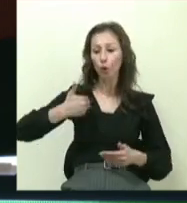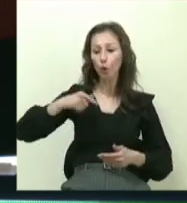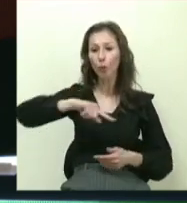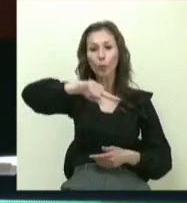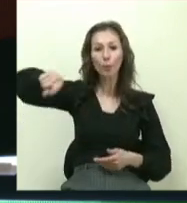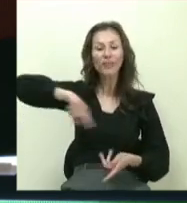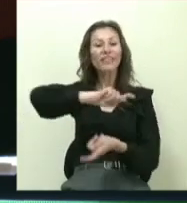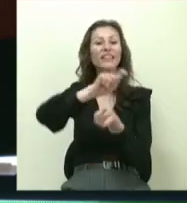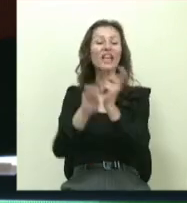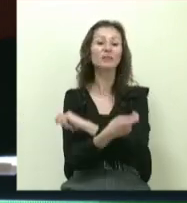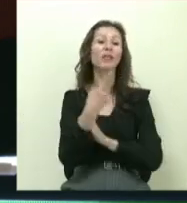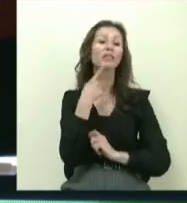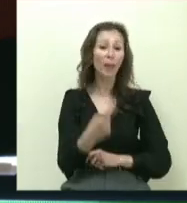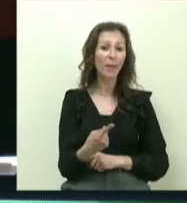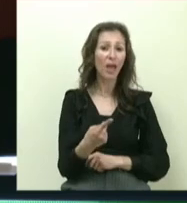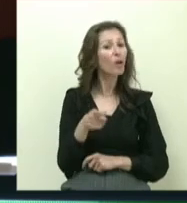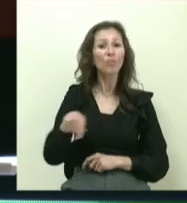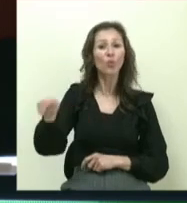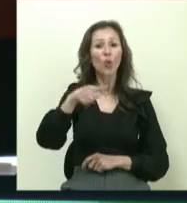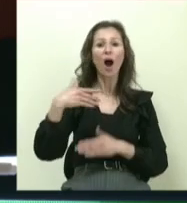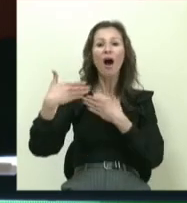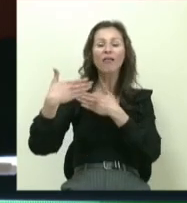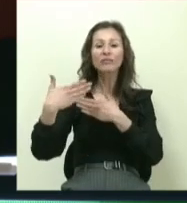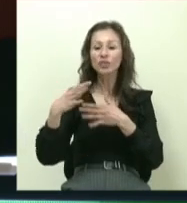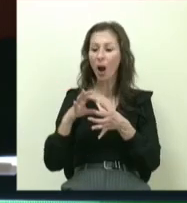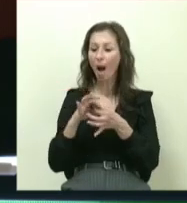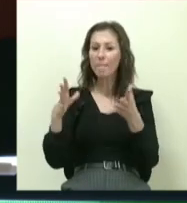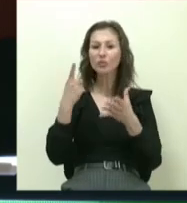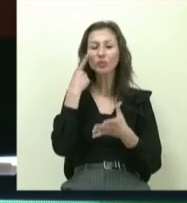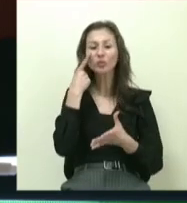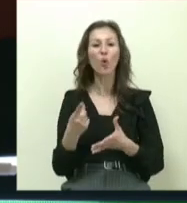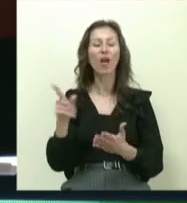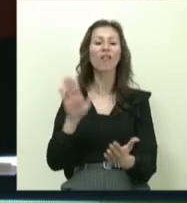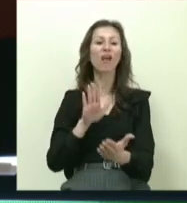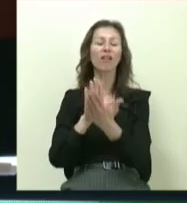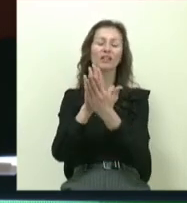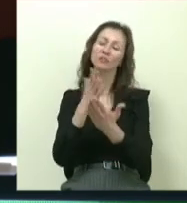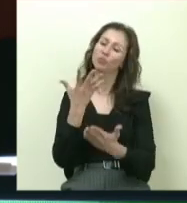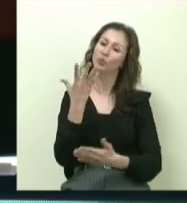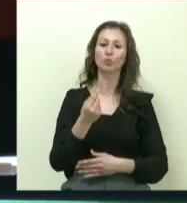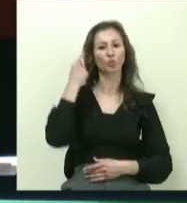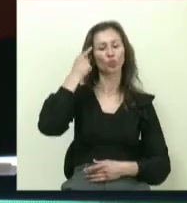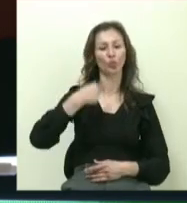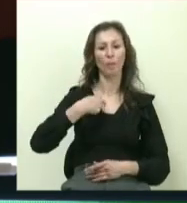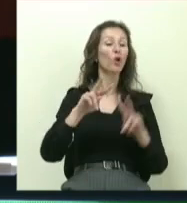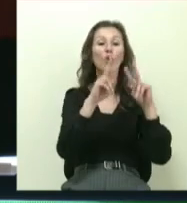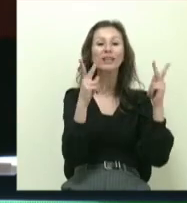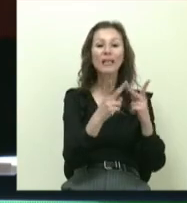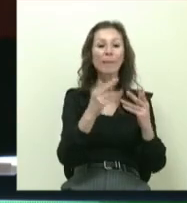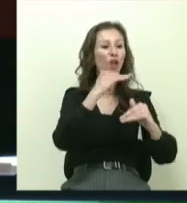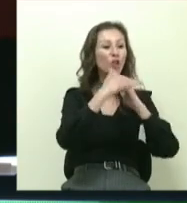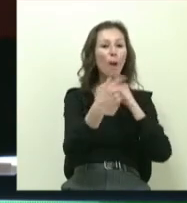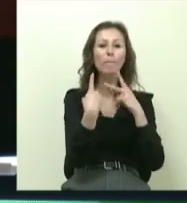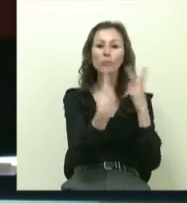değiştirmesini içerir bunun aracı amaçlı bir yaklaşım olduğunu düşünüyorum ben küreselleşme